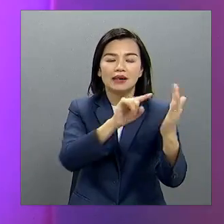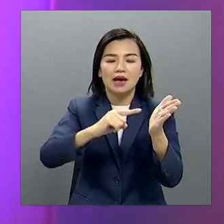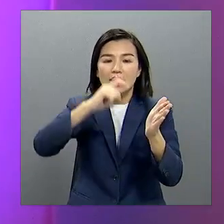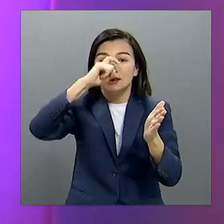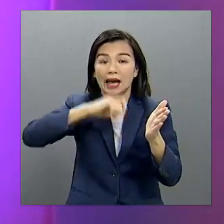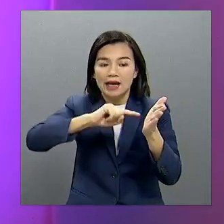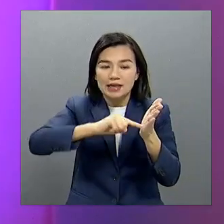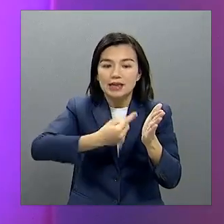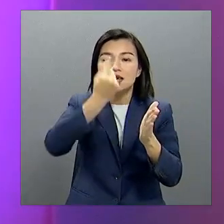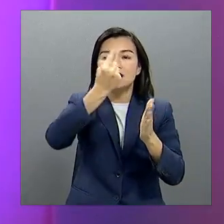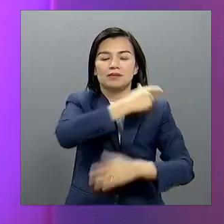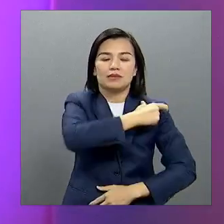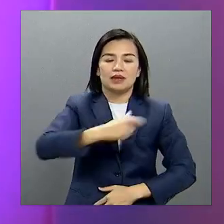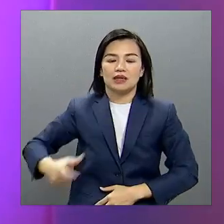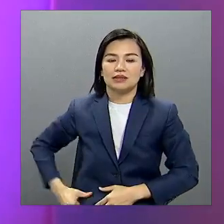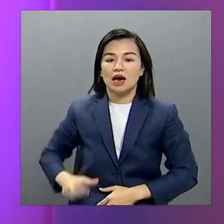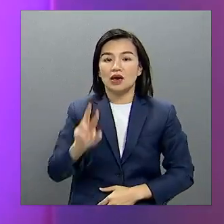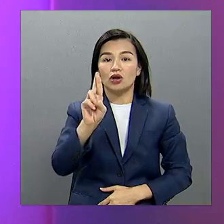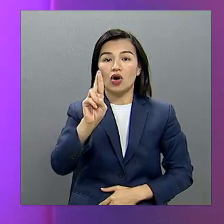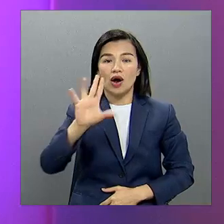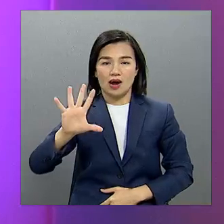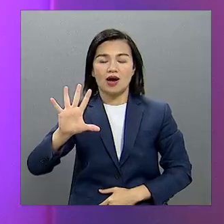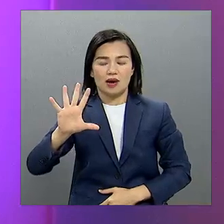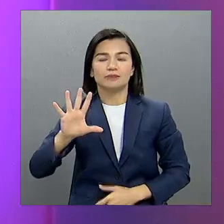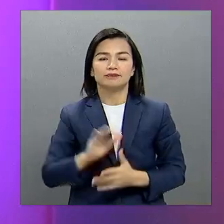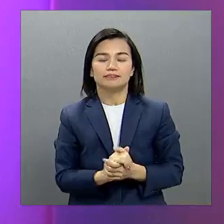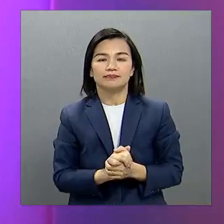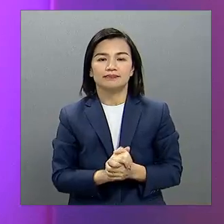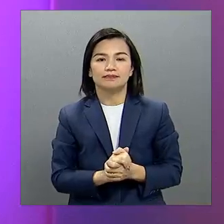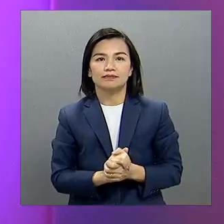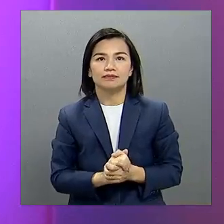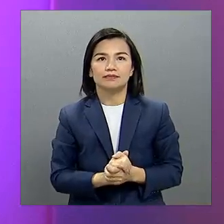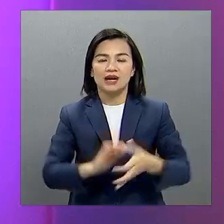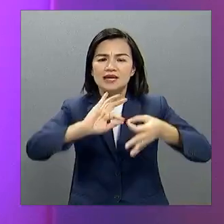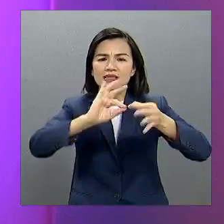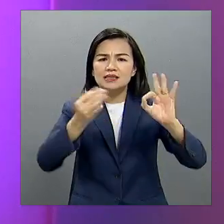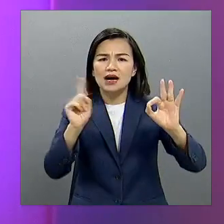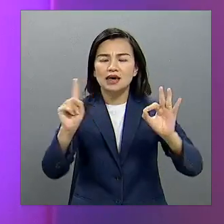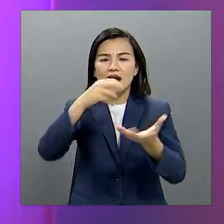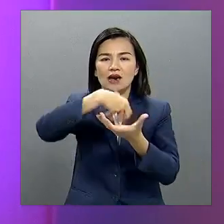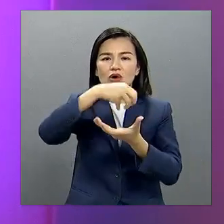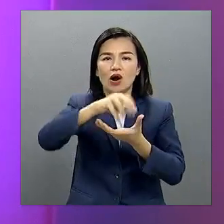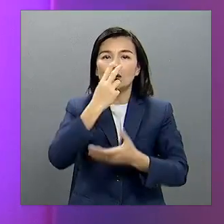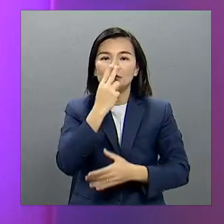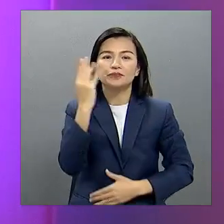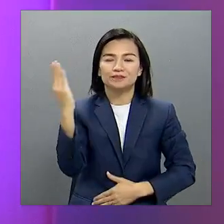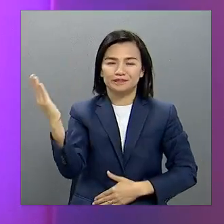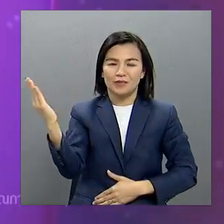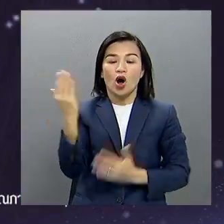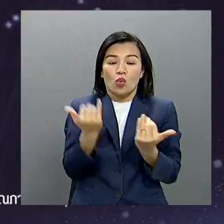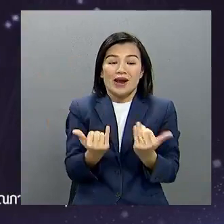รัชกาลที่5พระบาทสมเด็จพระจุลจอมเกล้าเจ้าอยู่หัวนะครับเรื่องราวจะเป็นอย่างไรติดตามได้ในช่วงวันนี้ในอดีตครับ